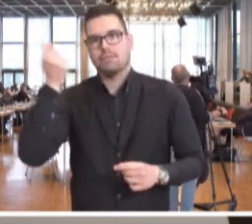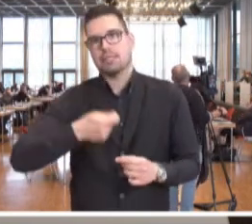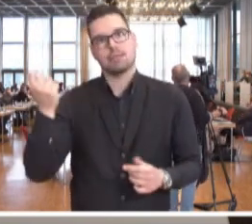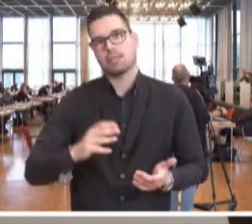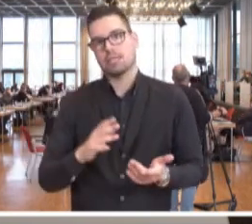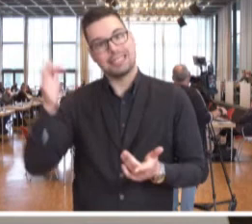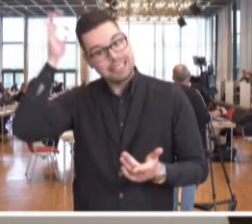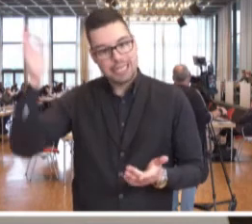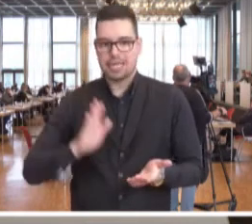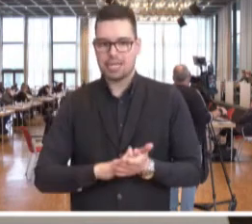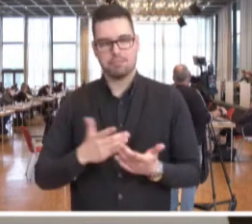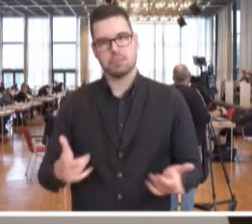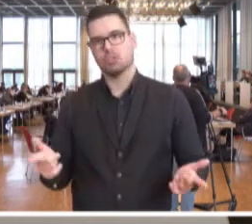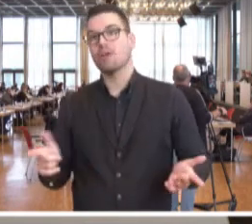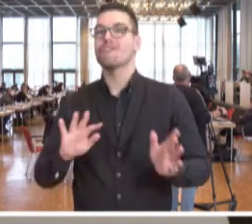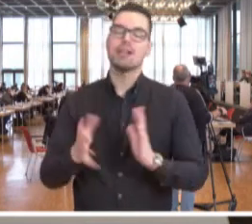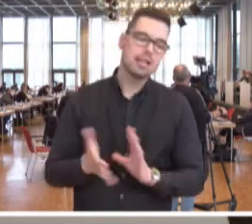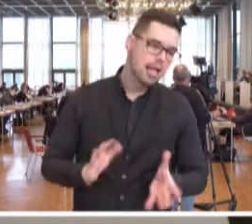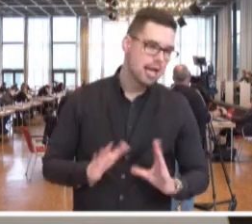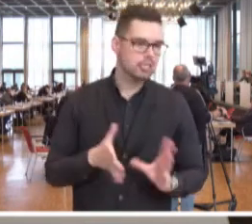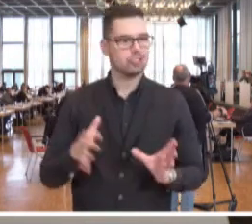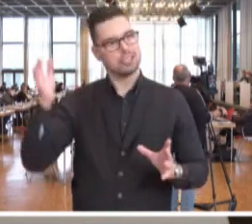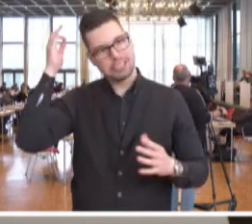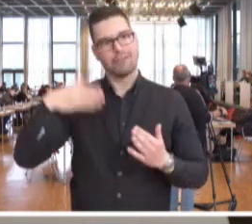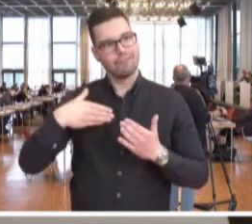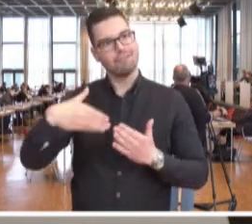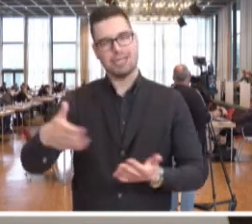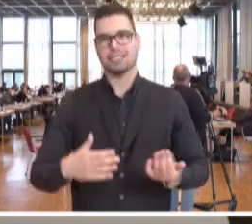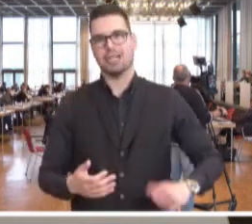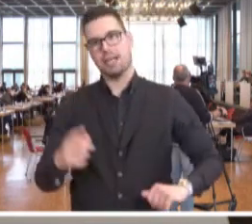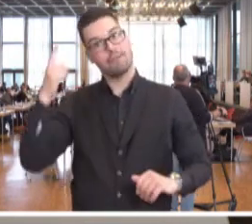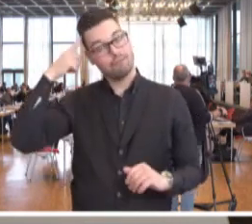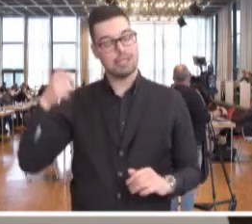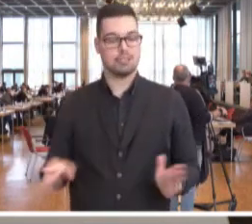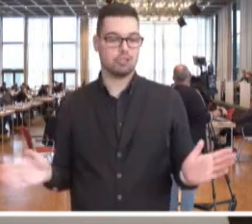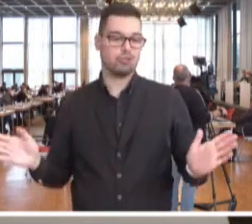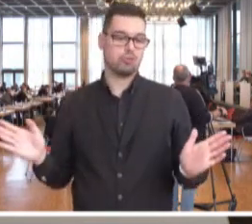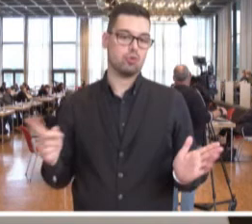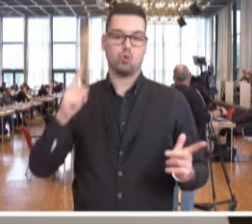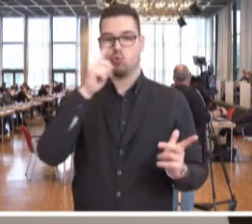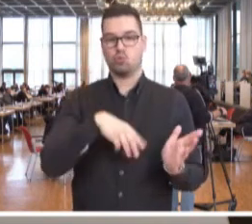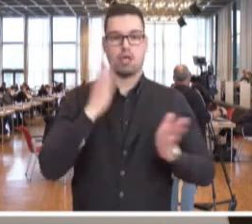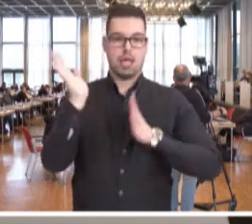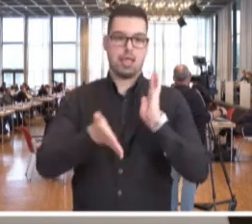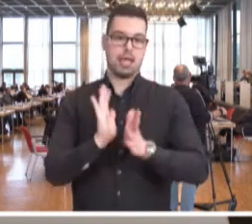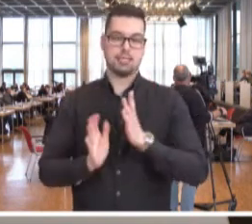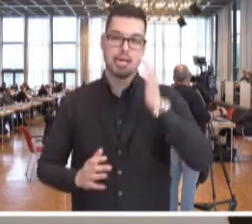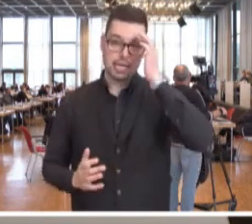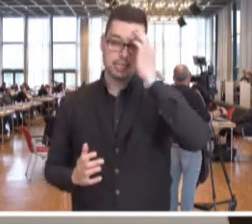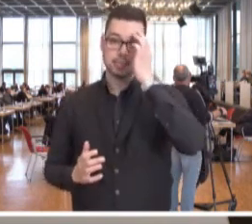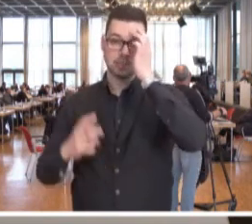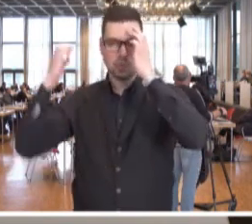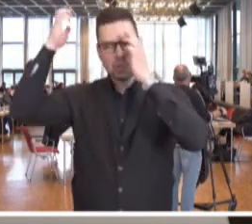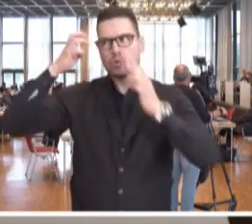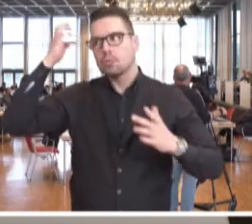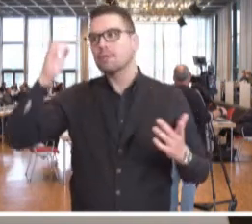war eine Idee. Vielleicht kann man solche Ideen weiterverfolgen. Ich weiß es nicht. Ich erwähne es nur, dass man immer wieder